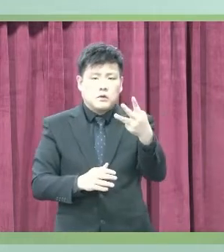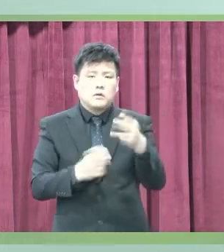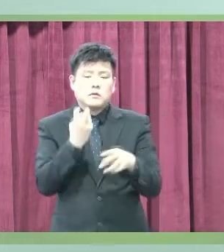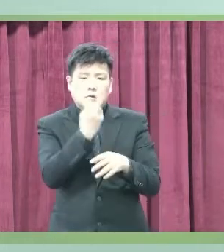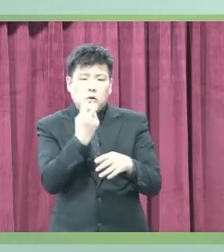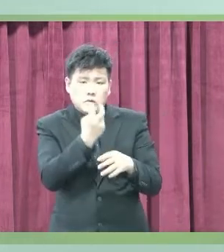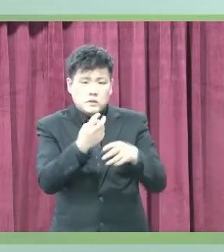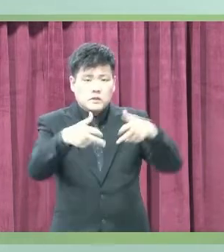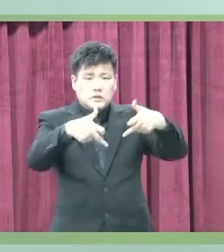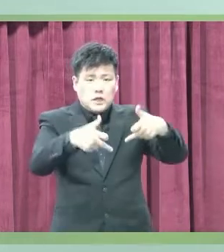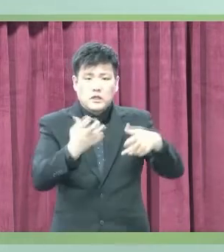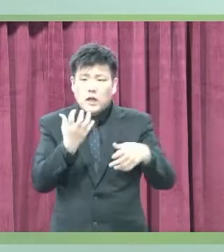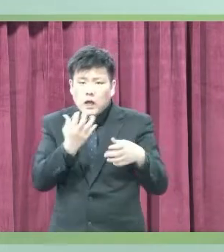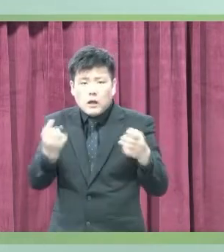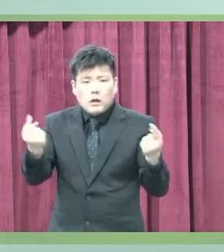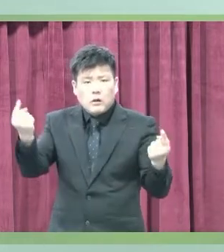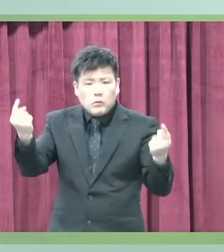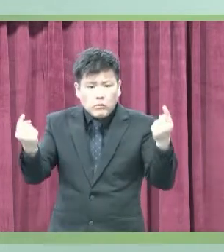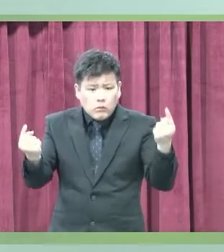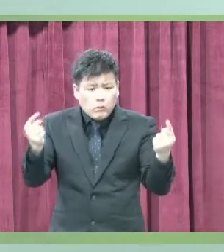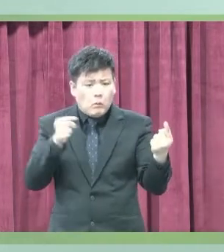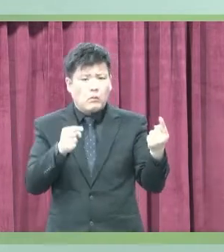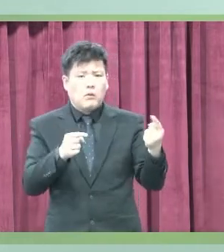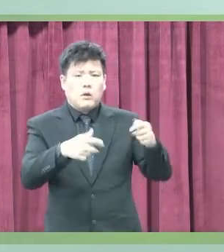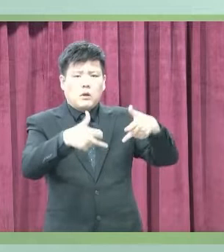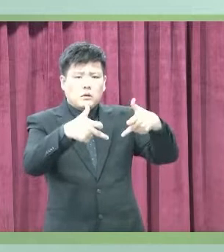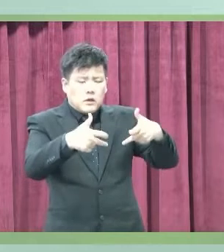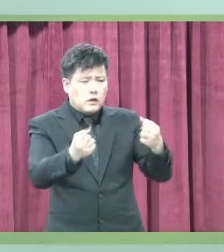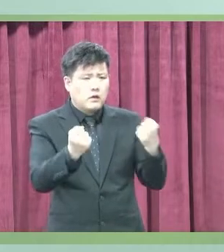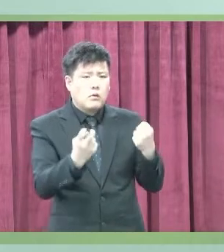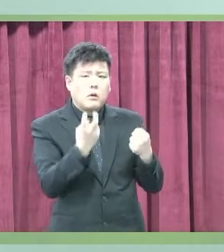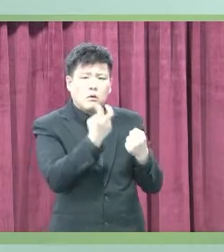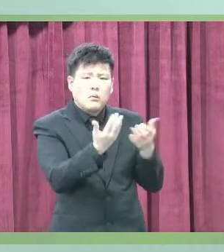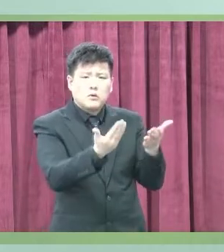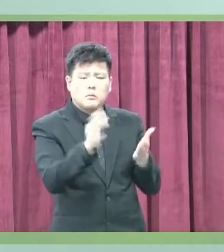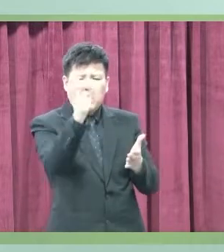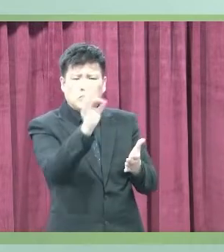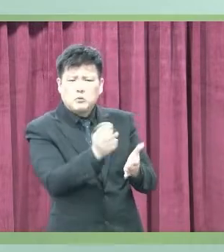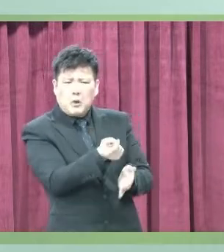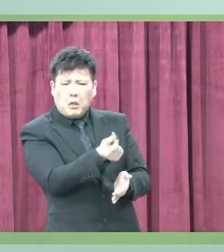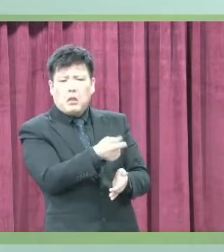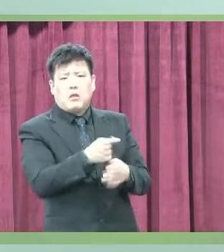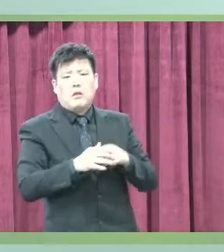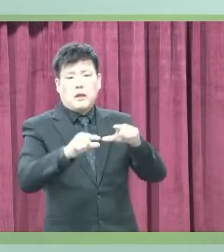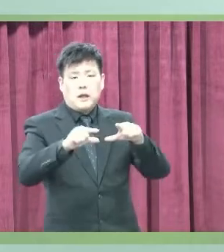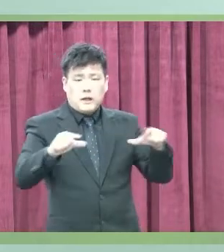장애인이 비장애인보다 수검률이 낮게 나타나고 있습니다. 근데 보시면 일반